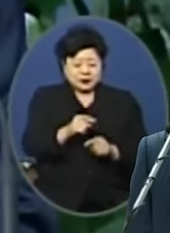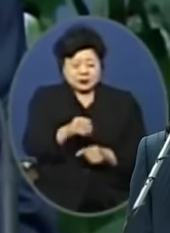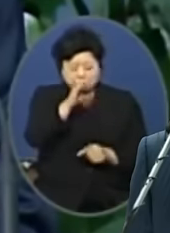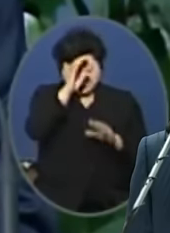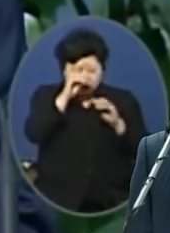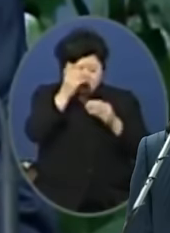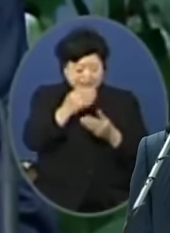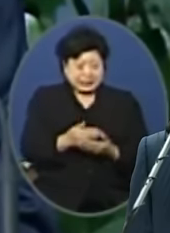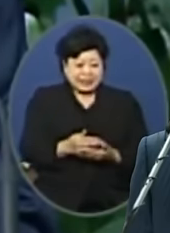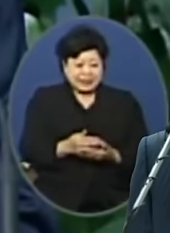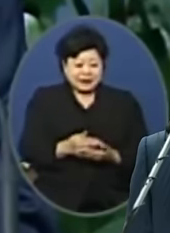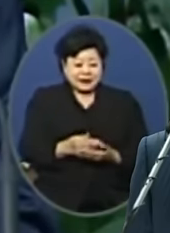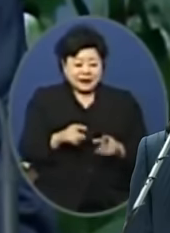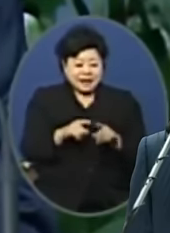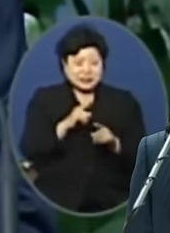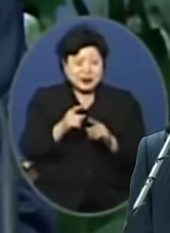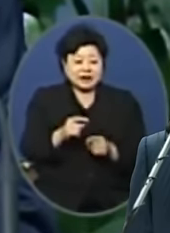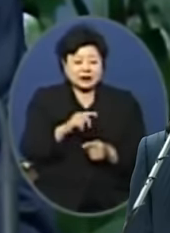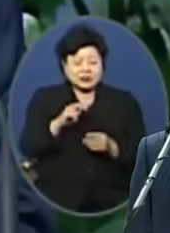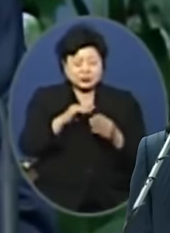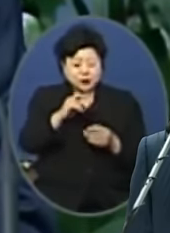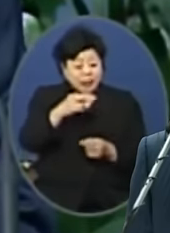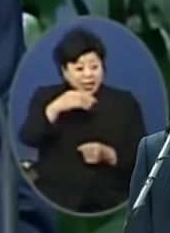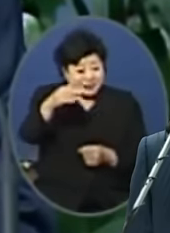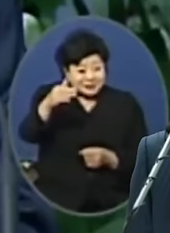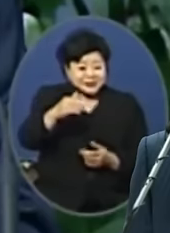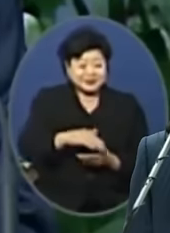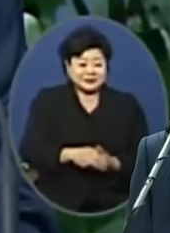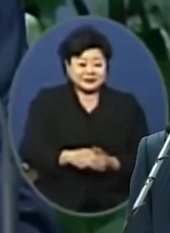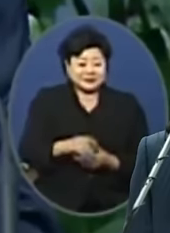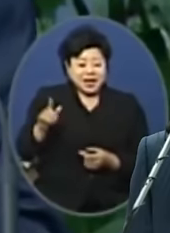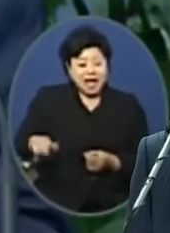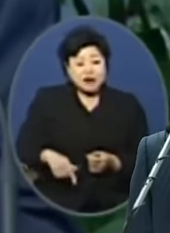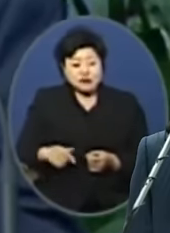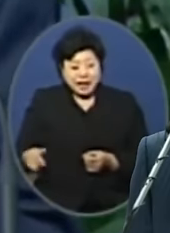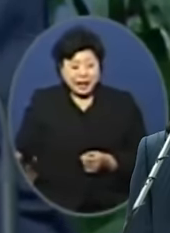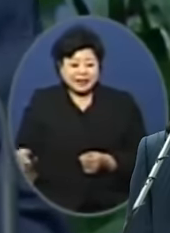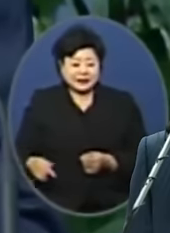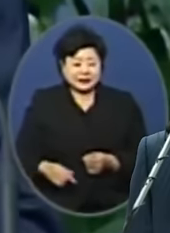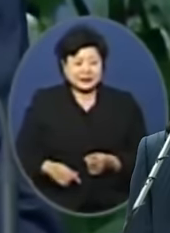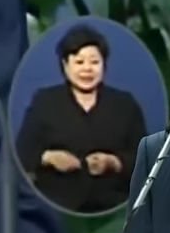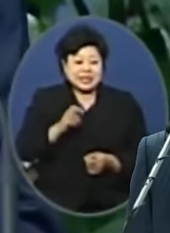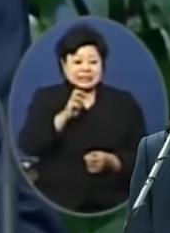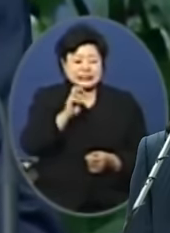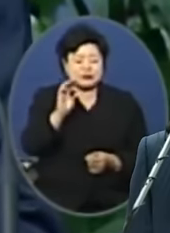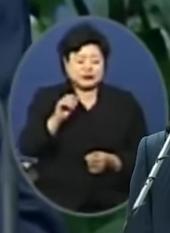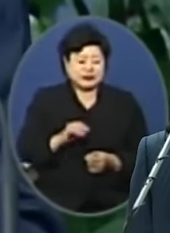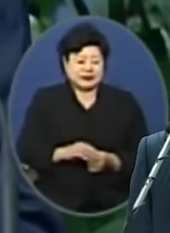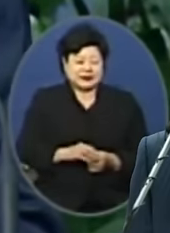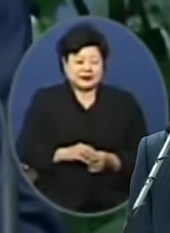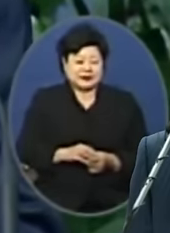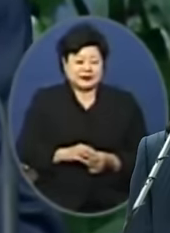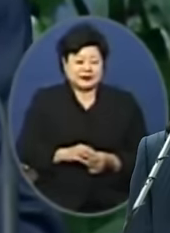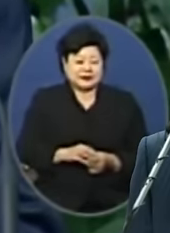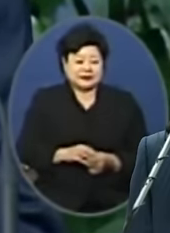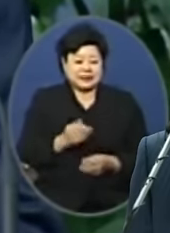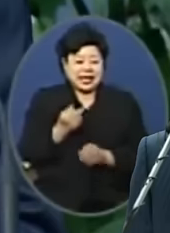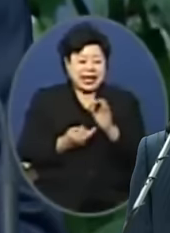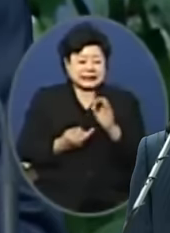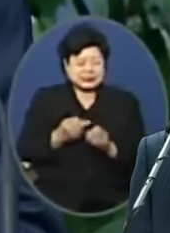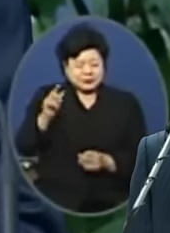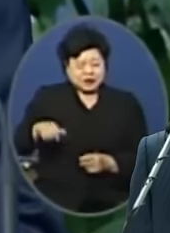하고 난 다음에 집에 돌아갔는데 하루에 30분씩만 아침